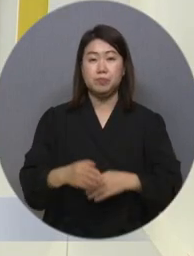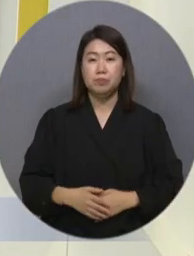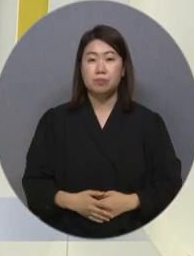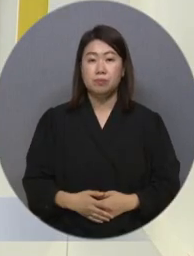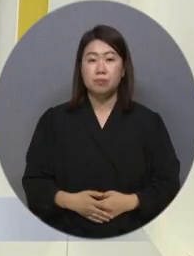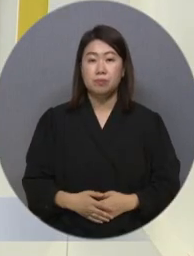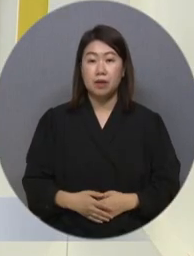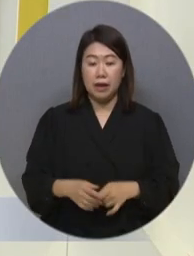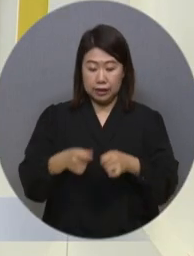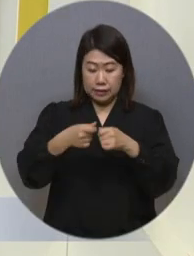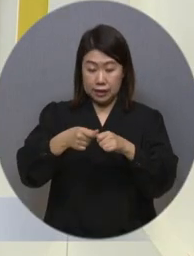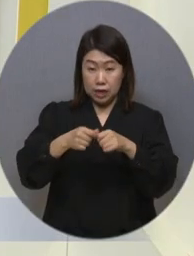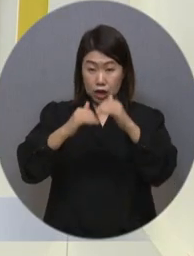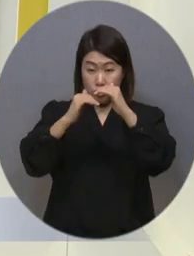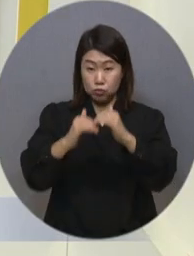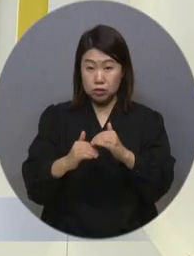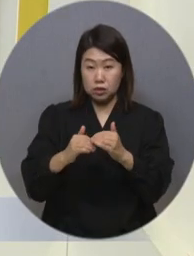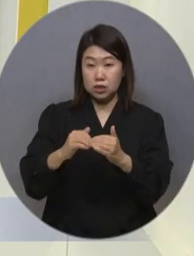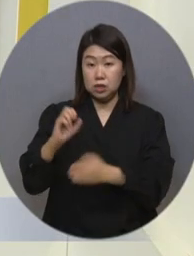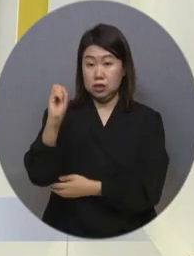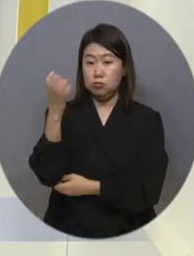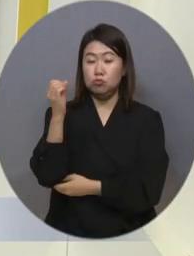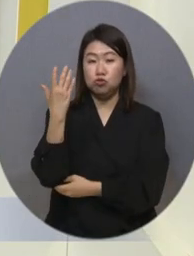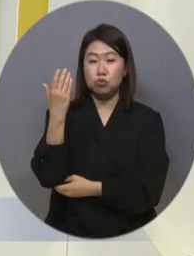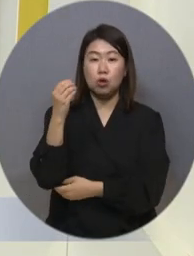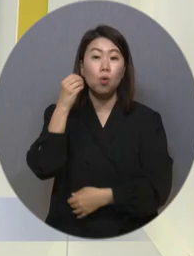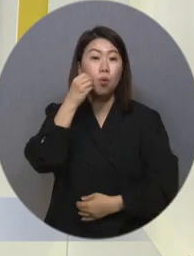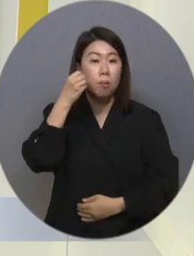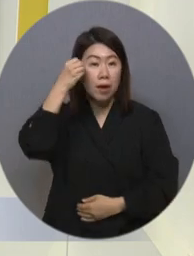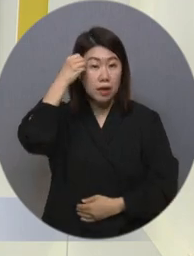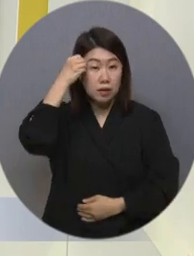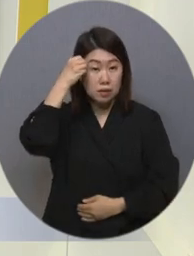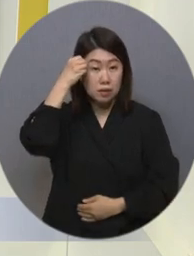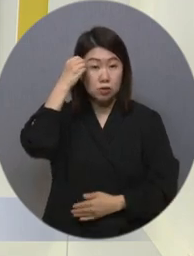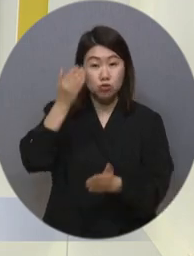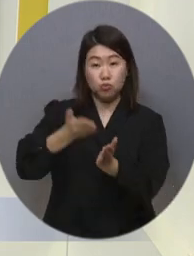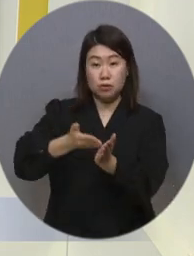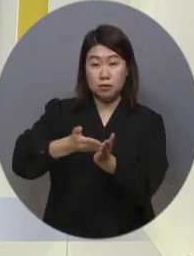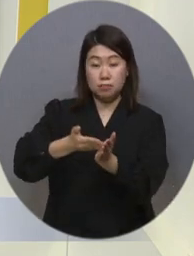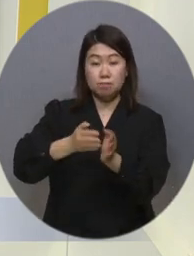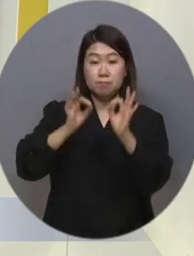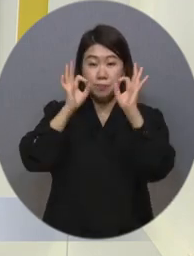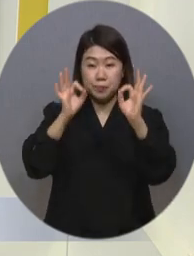더 자세한 뉴스는 장애인 신문과 웰페어뉴스 홈페이지를 통해 확인할 수 있습니다